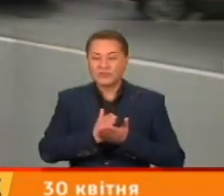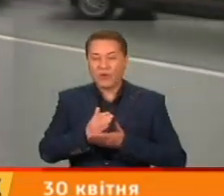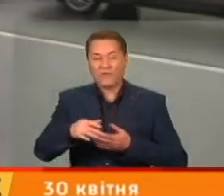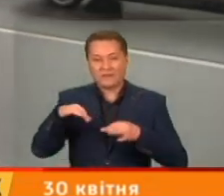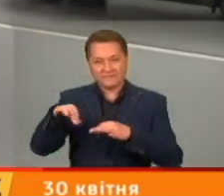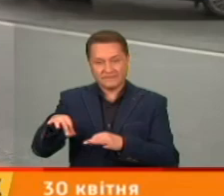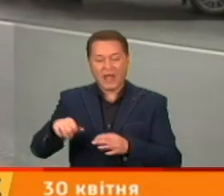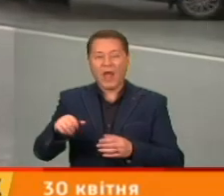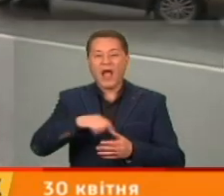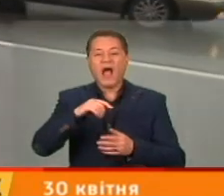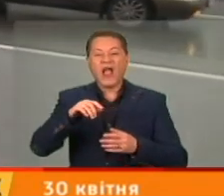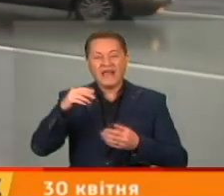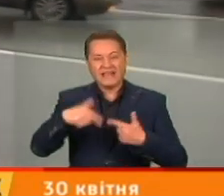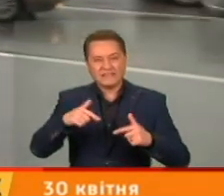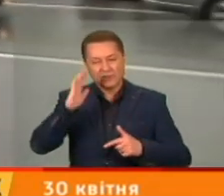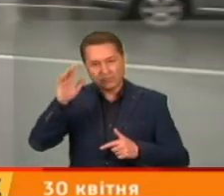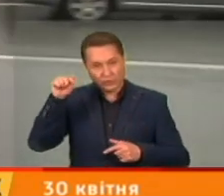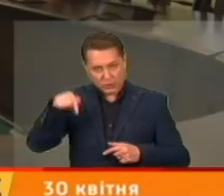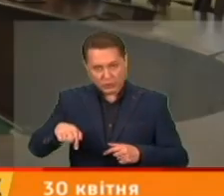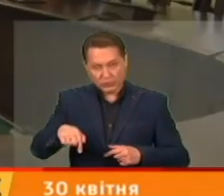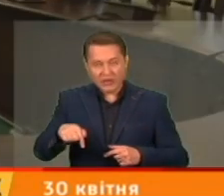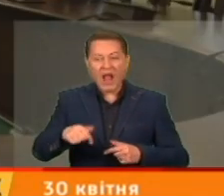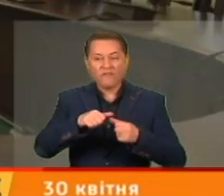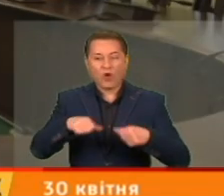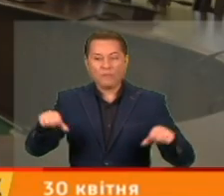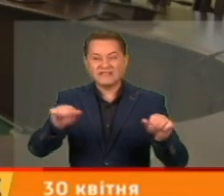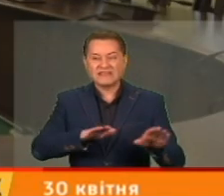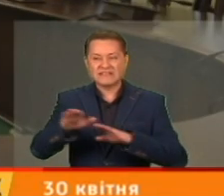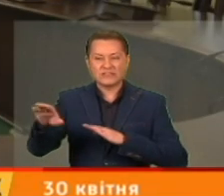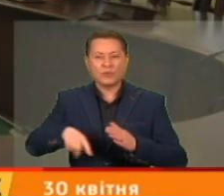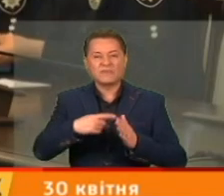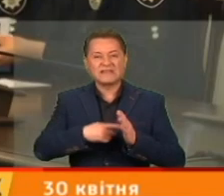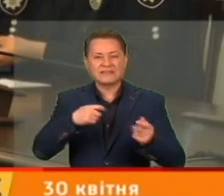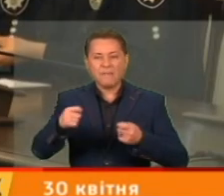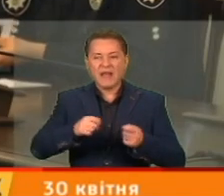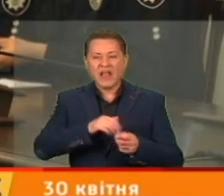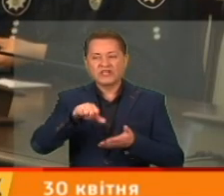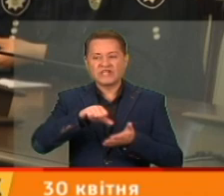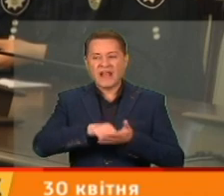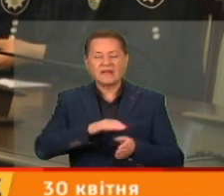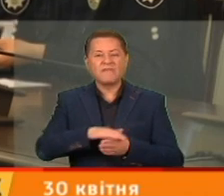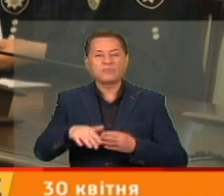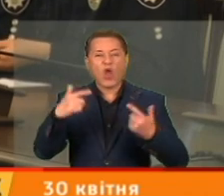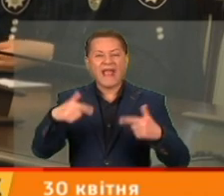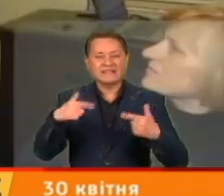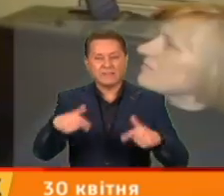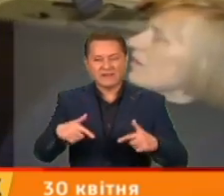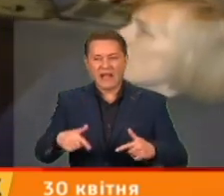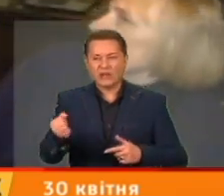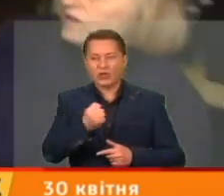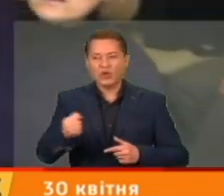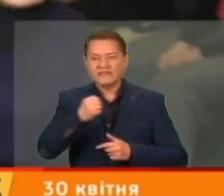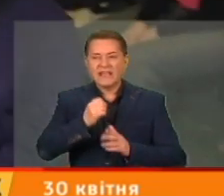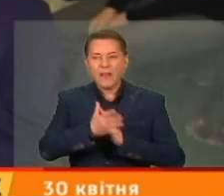будівлі міськради. Іспит відбуватиметься саме тут. У комісії заступниця мера та члени виконкому. За екзаменаторів – носії